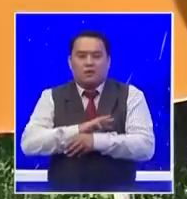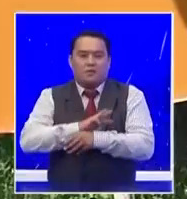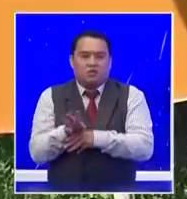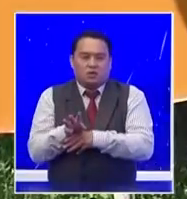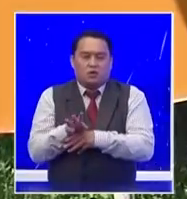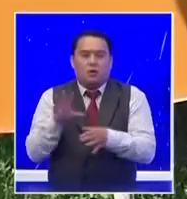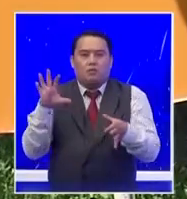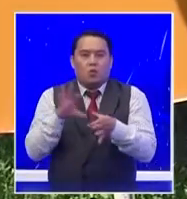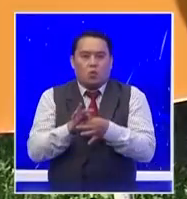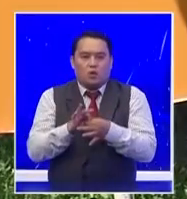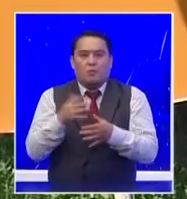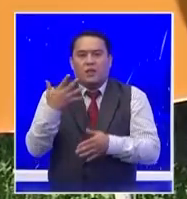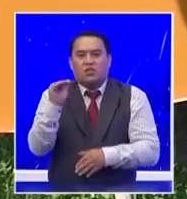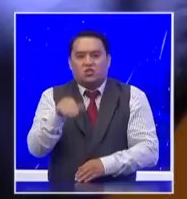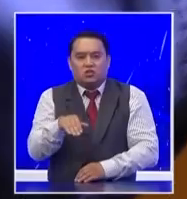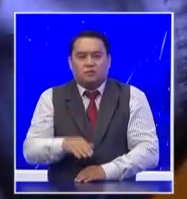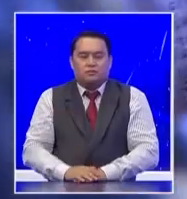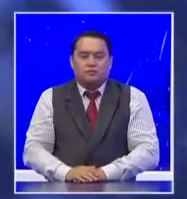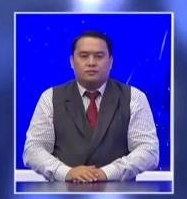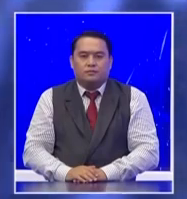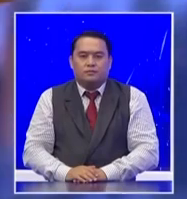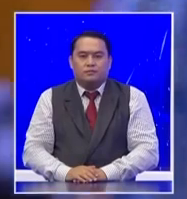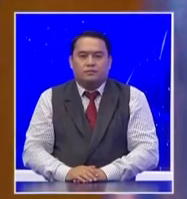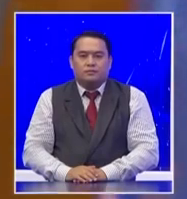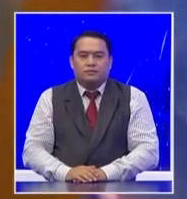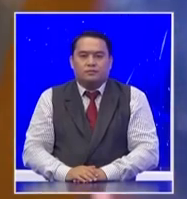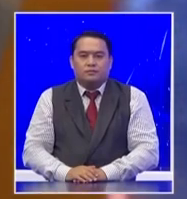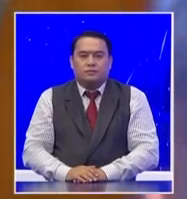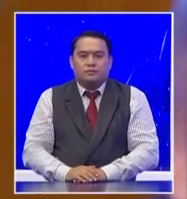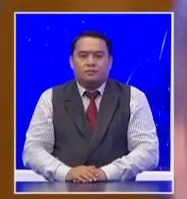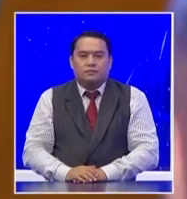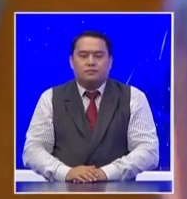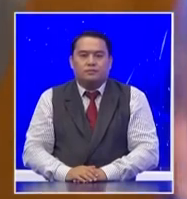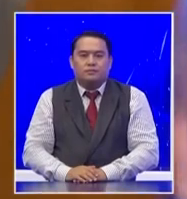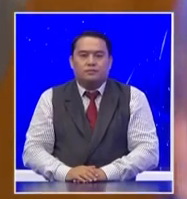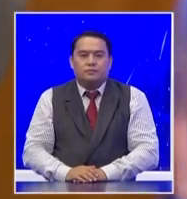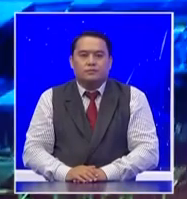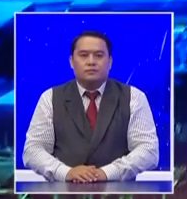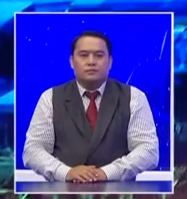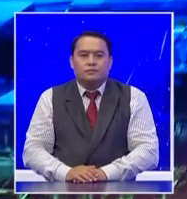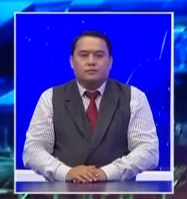будут подключены еще порядка 5 тысяч. Евгения Присяжная, Асет Дусенбек, телеканал ЖТСУ.